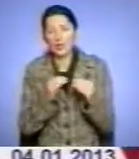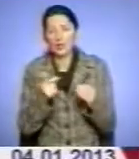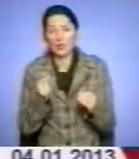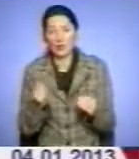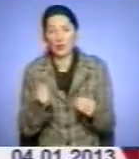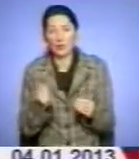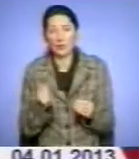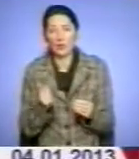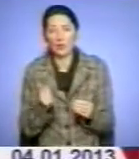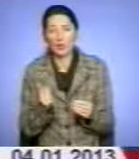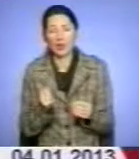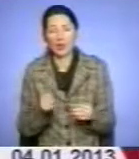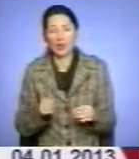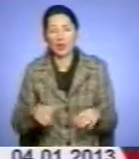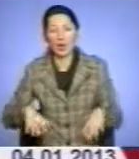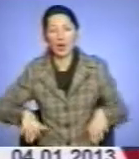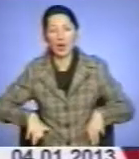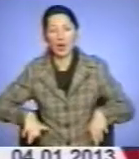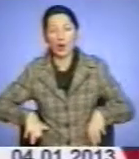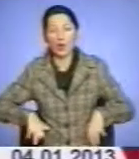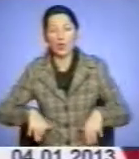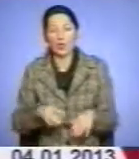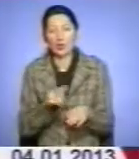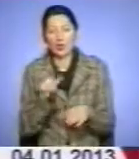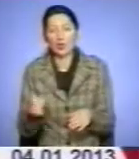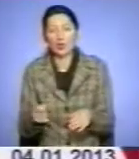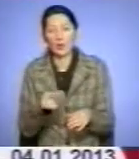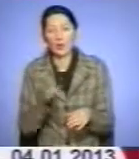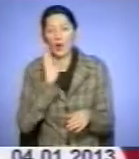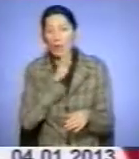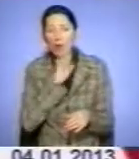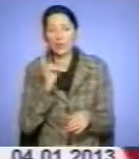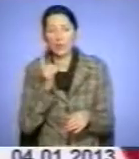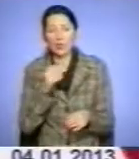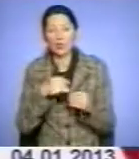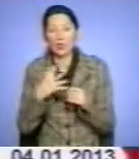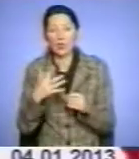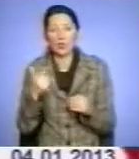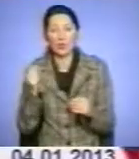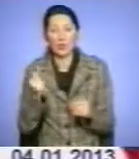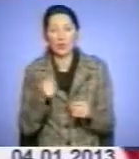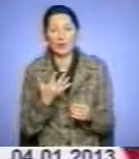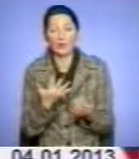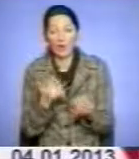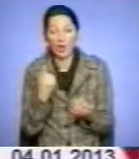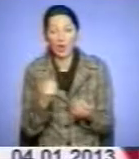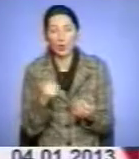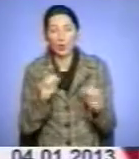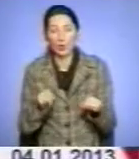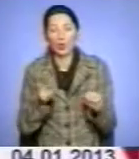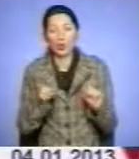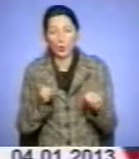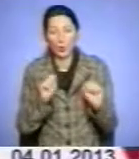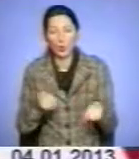гривень за чоловіка, а мама з дитиною 15 гривень. Ще одна перевага – тут можна торгуватись.